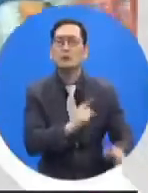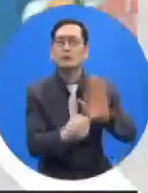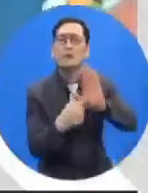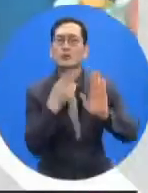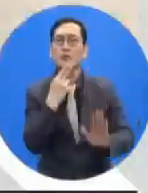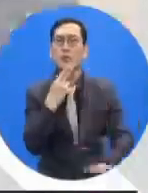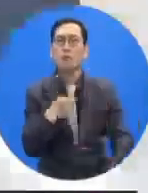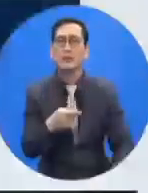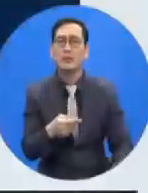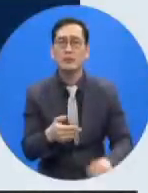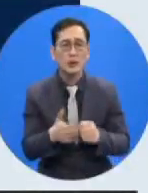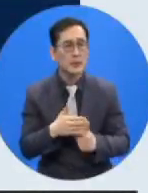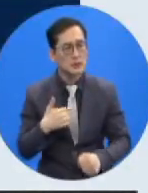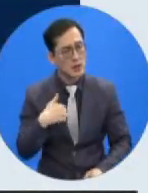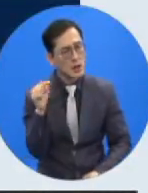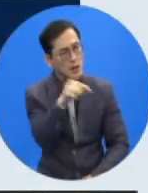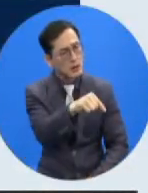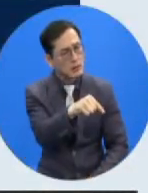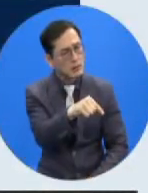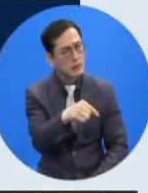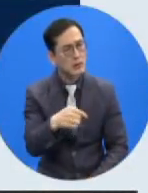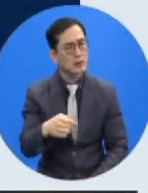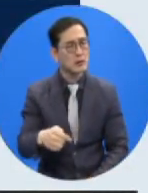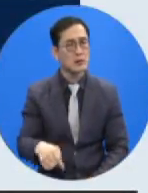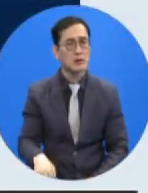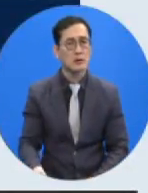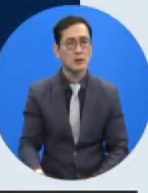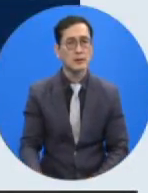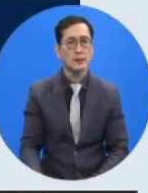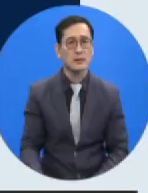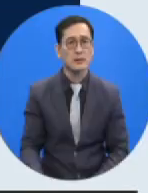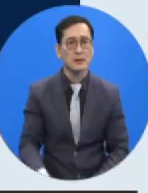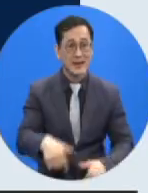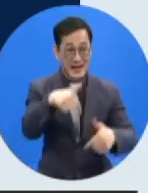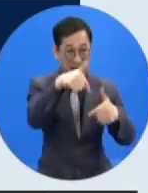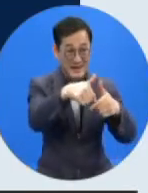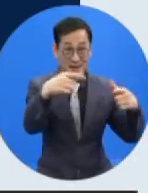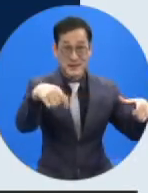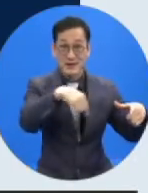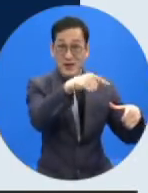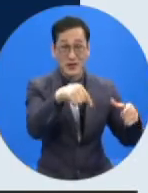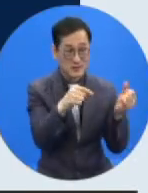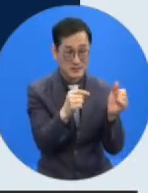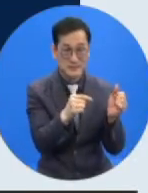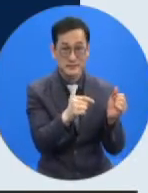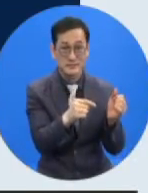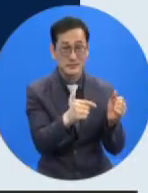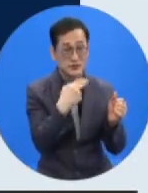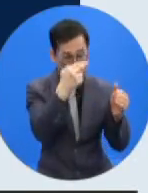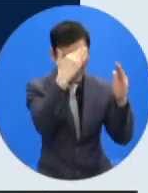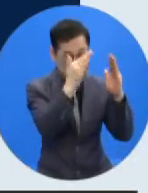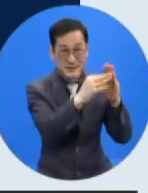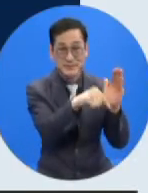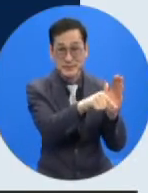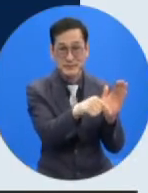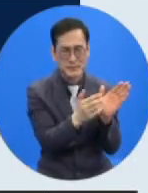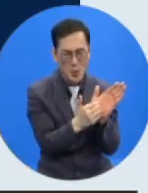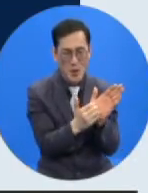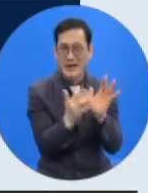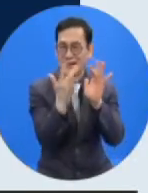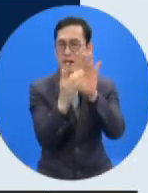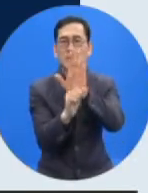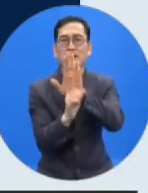이름이 공개를 안 되니까 제가 그래서 기사를 이렇게 찾아봤더니 저기는 굉장히 비밀리에 운영을 해왔다 그러네요. 네. 저